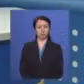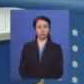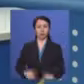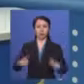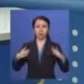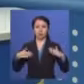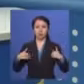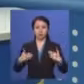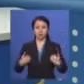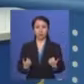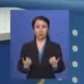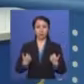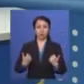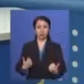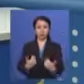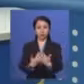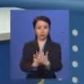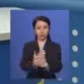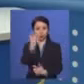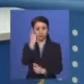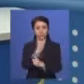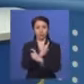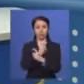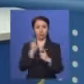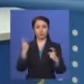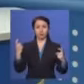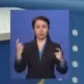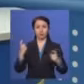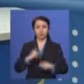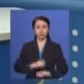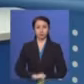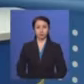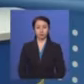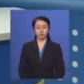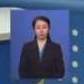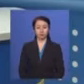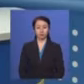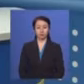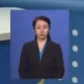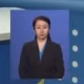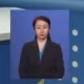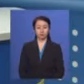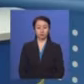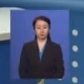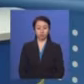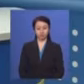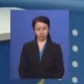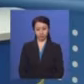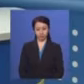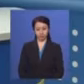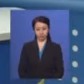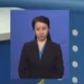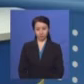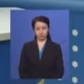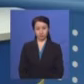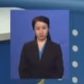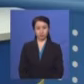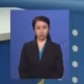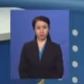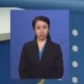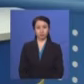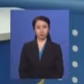Добрый вечер, уважаемые телезрители. Вот и настало время итогового выпуска информационной программы «Есель Ахпарат». С вами Богдан Петров, сурдопереводчик